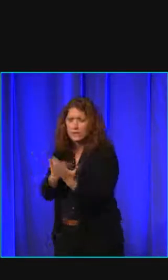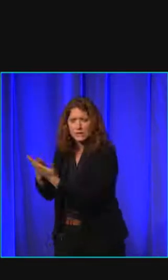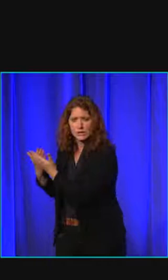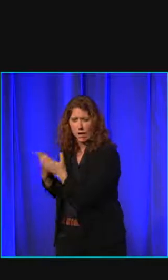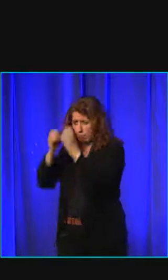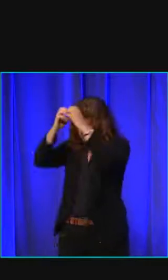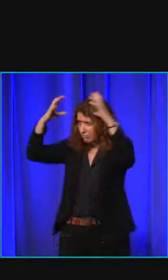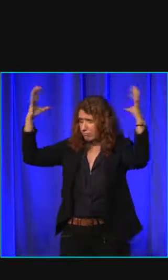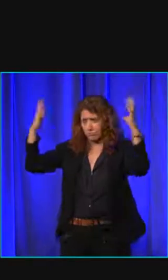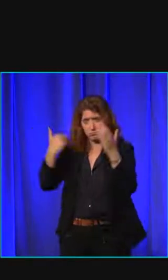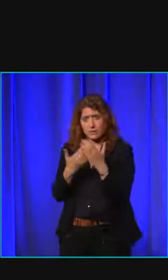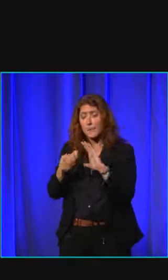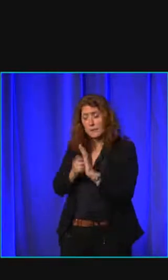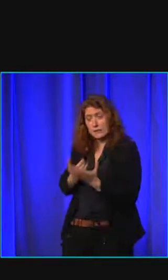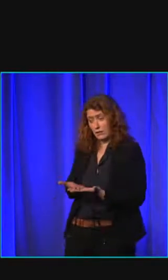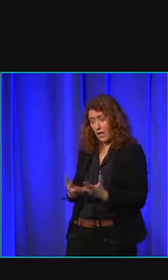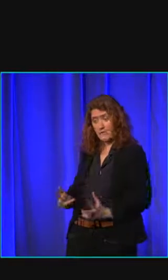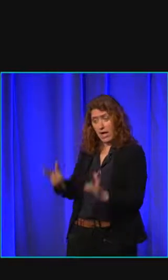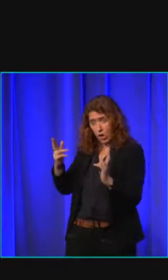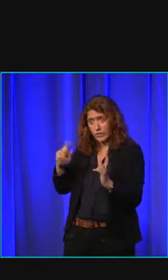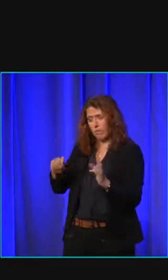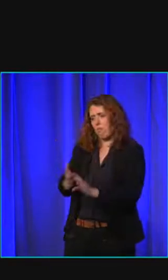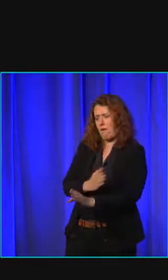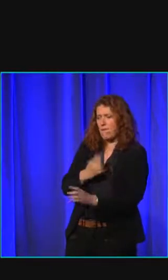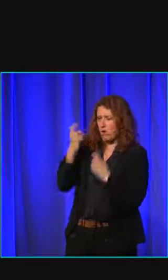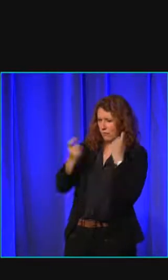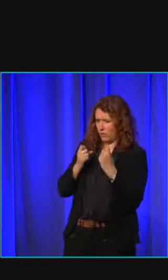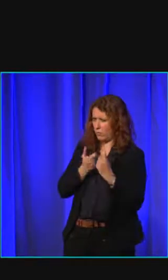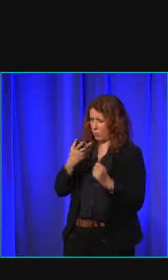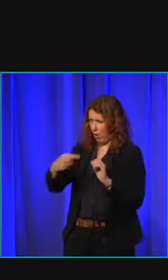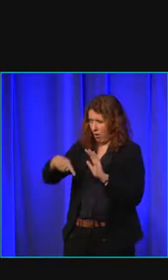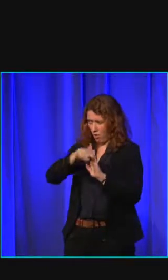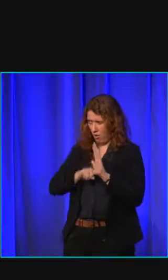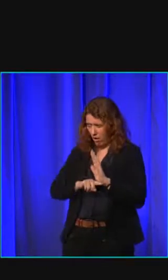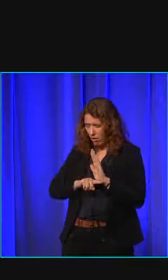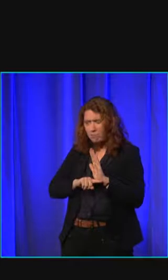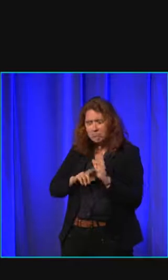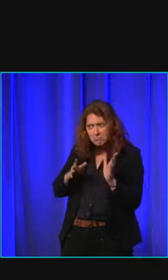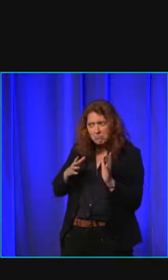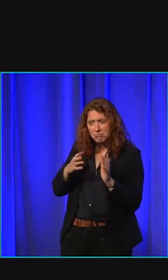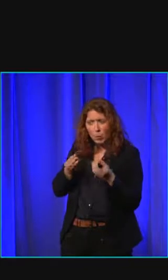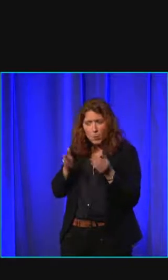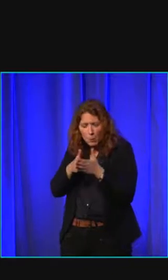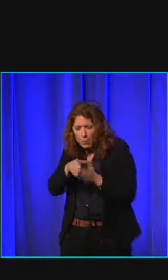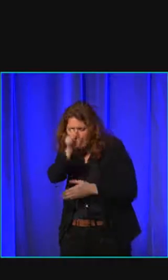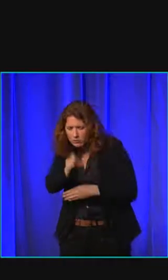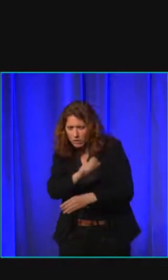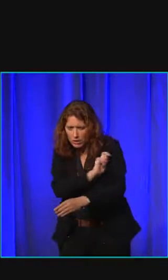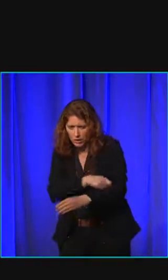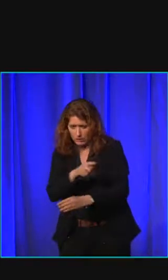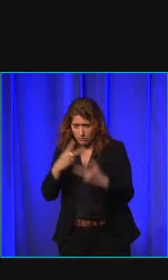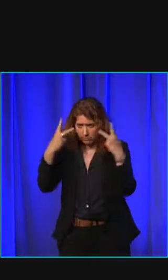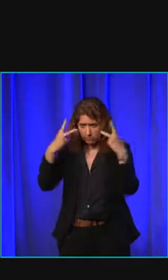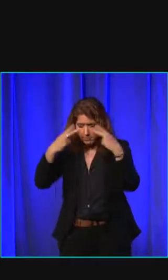doit s'interroger sur un ensemble de paramètres. Est-ce qu'il faut demander à l'athlète d'ouvrir ou de fermer les yeux? Est-ce qu'il faut lui